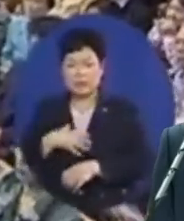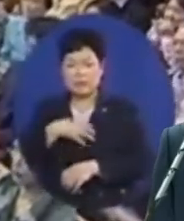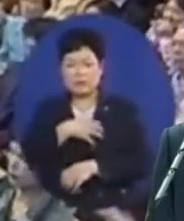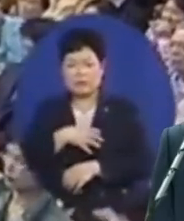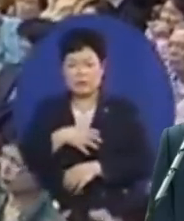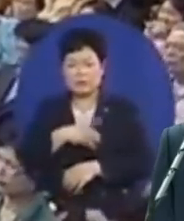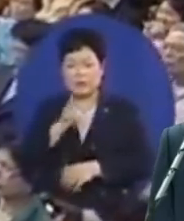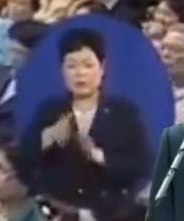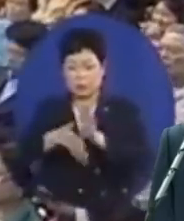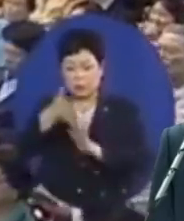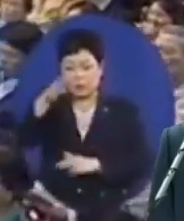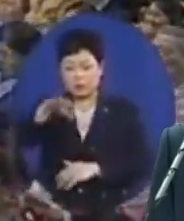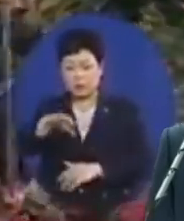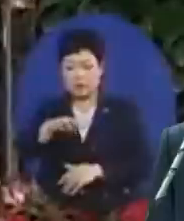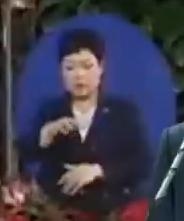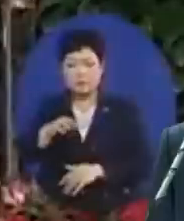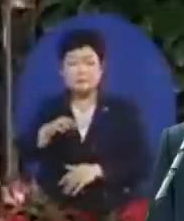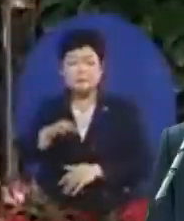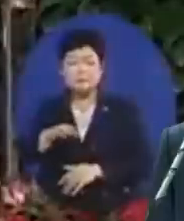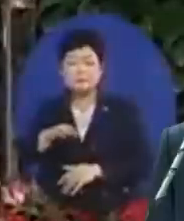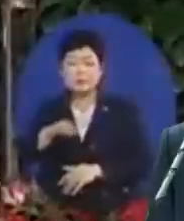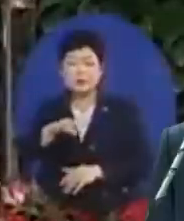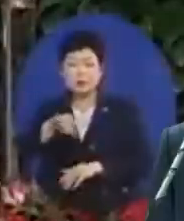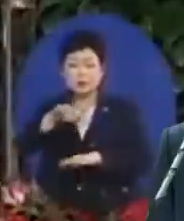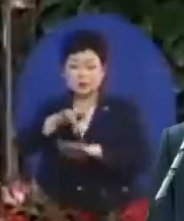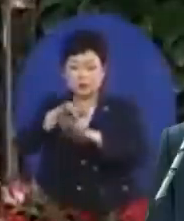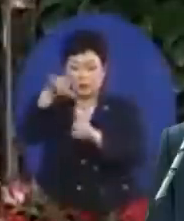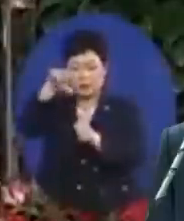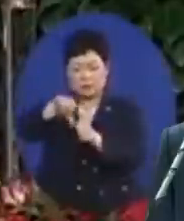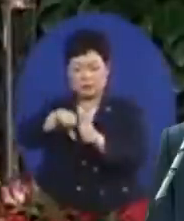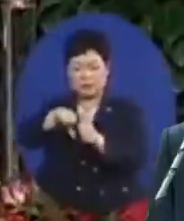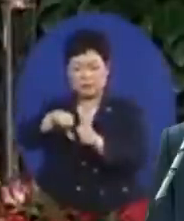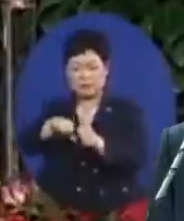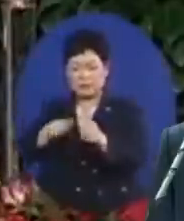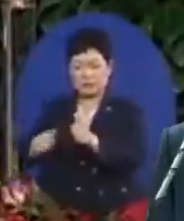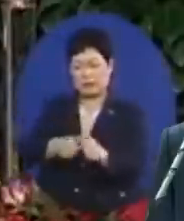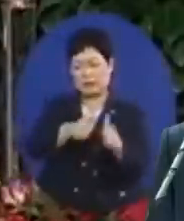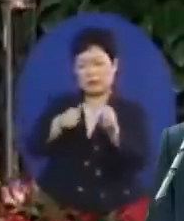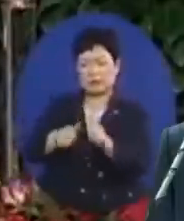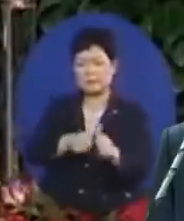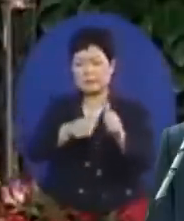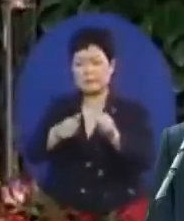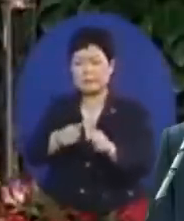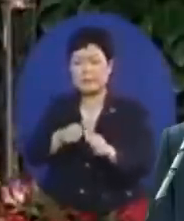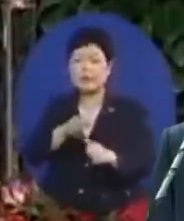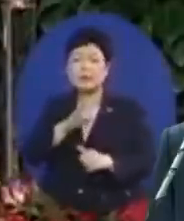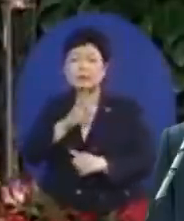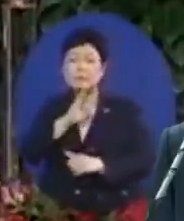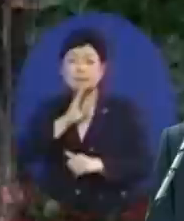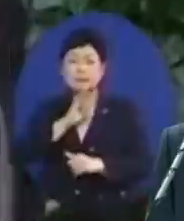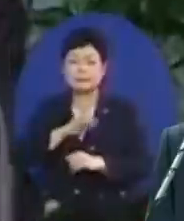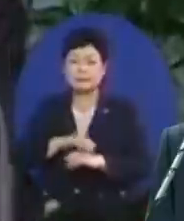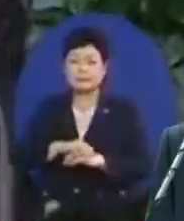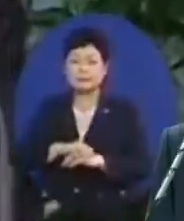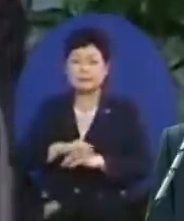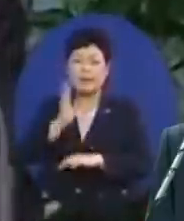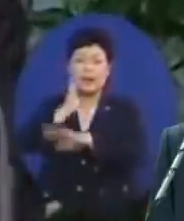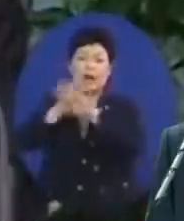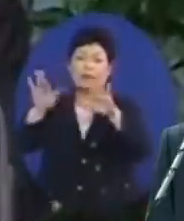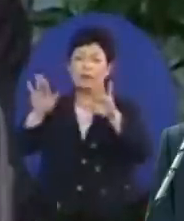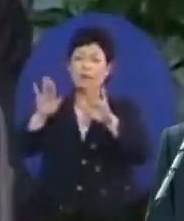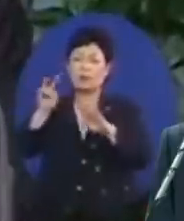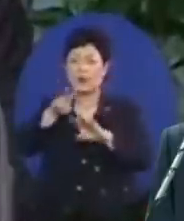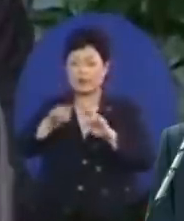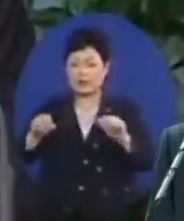한 도시에 가는데 귀신 들린 종이 따라오면서 자꾸 이 사람들은 하늘과 땅을